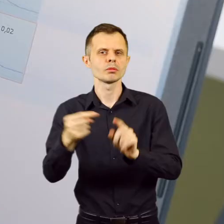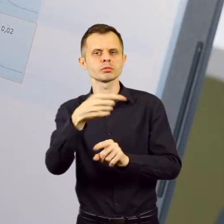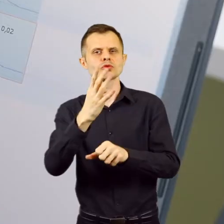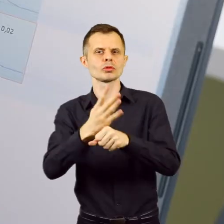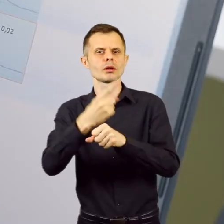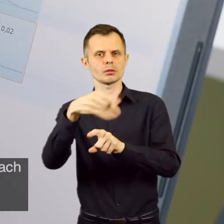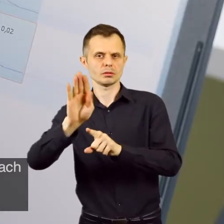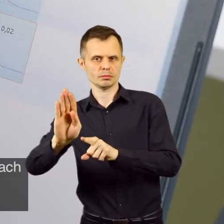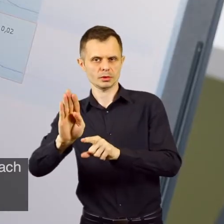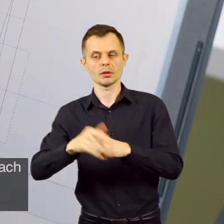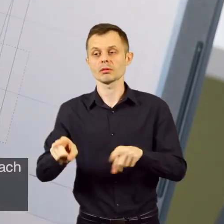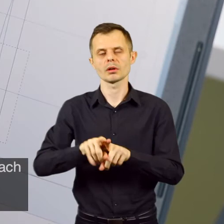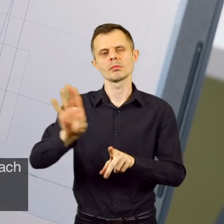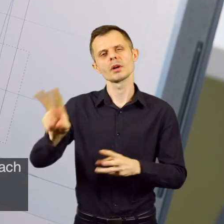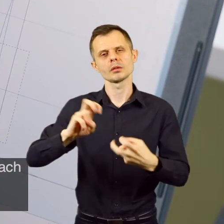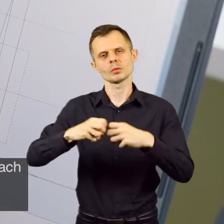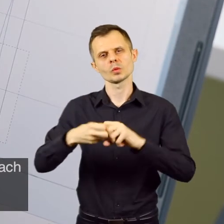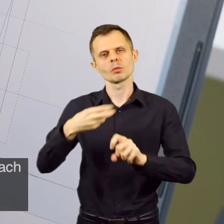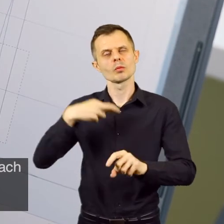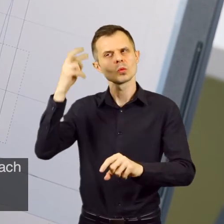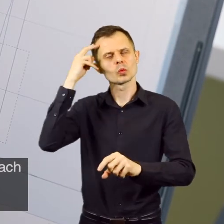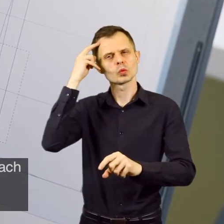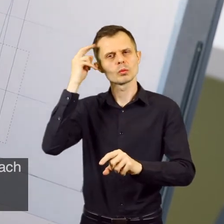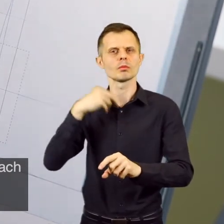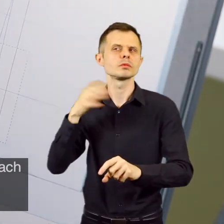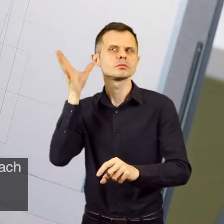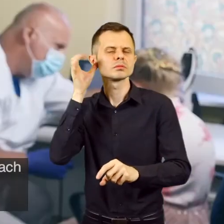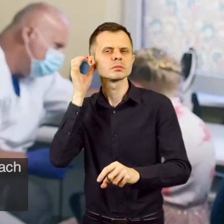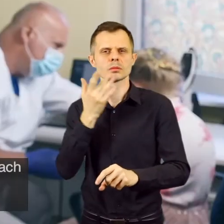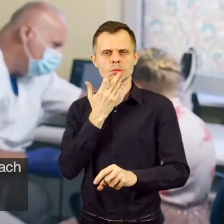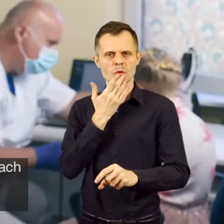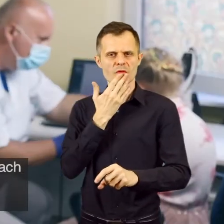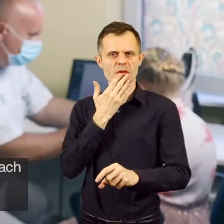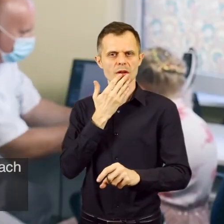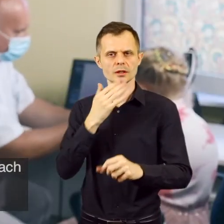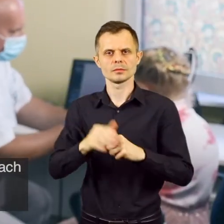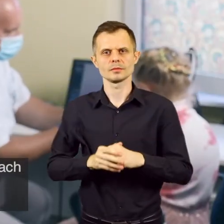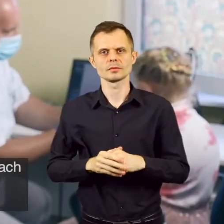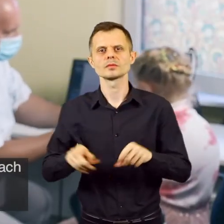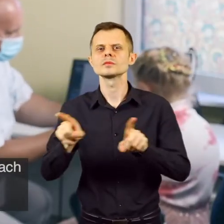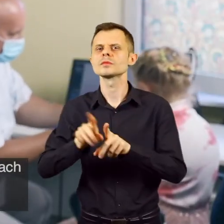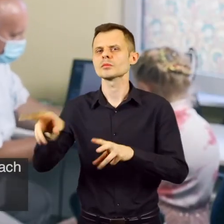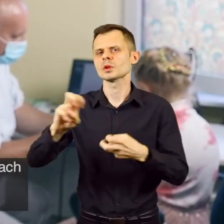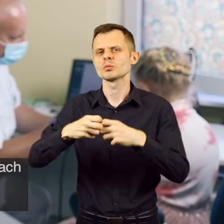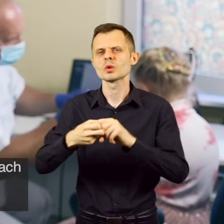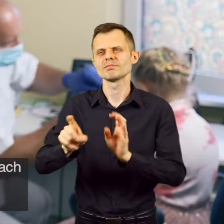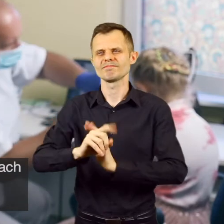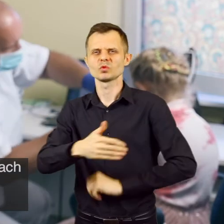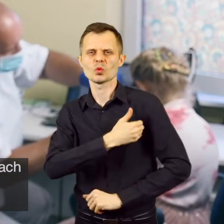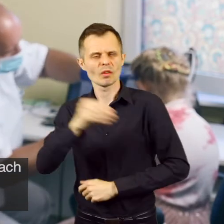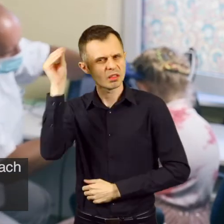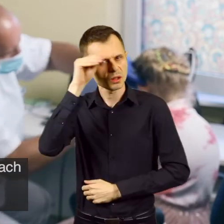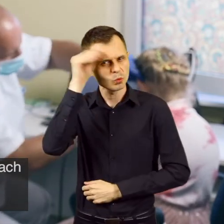40 dB i mają problemy ze zrozumieniem mowy języka ojczystego, udziału w lekcjach